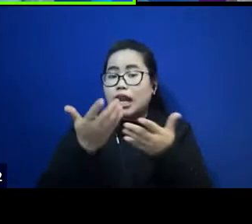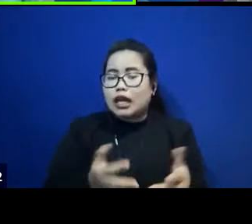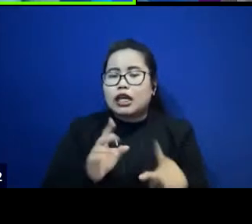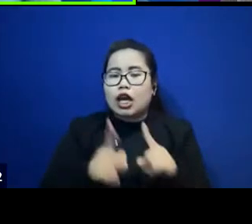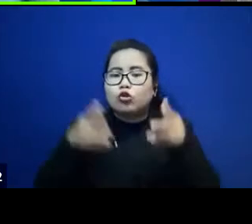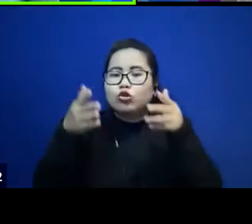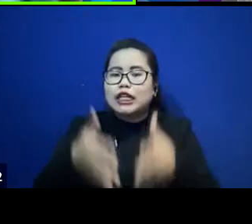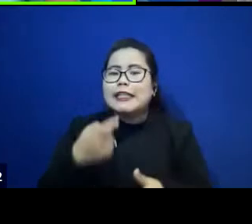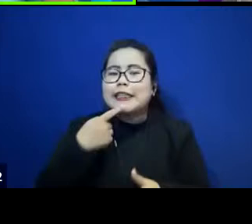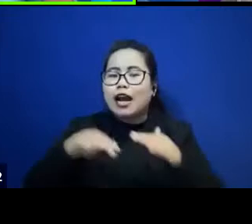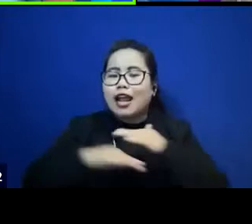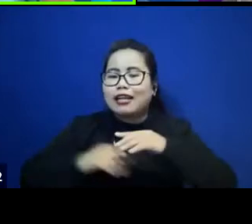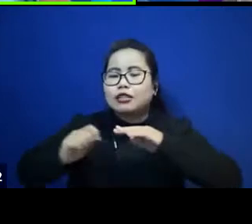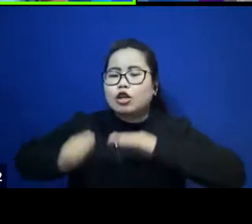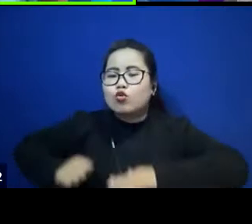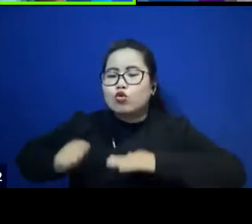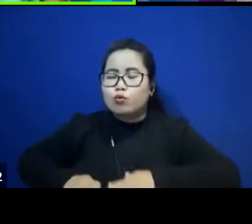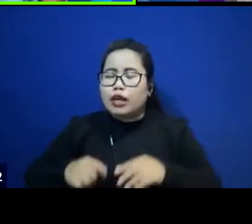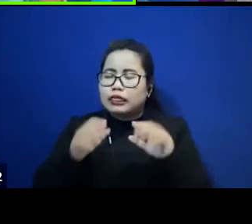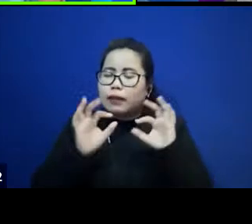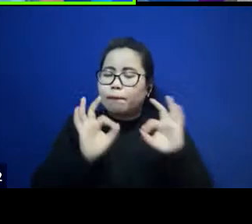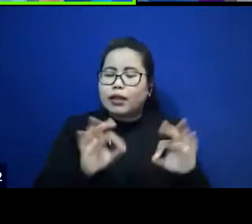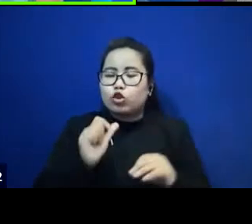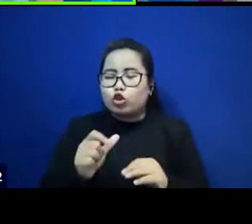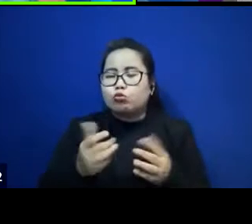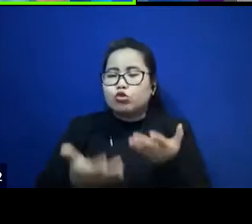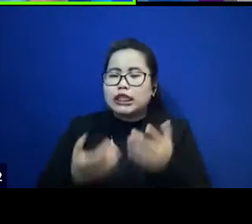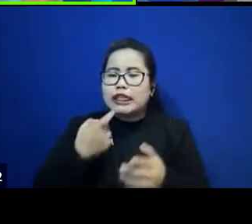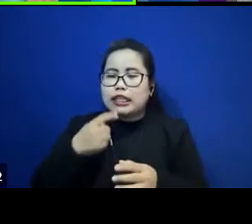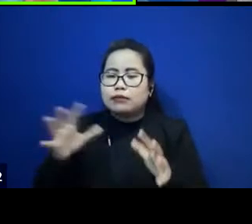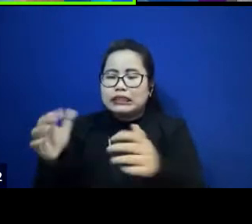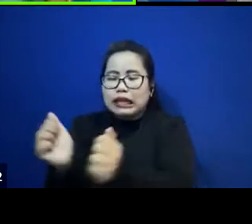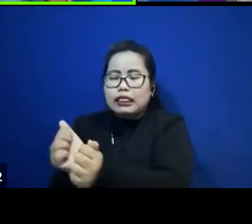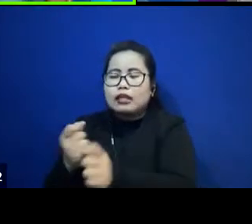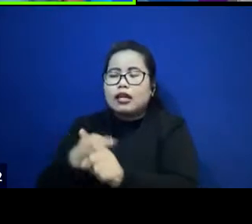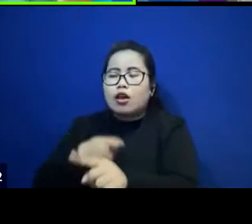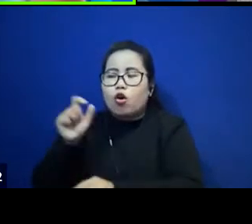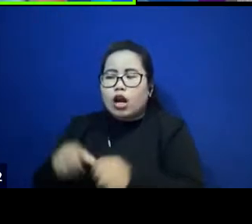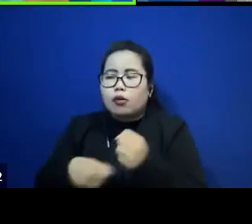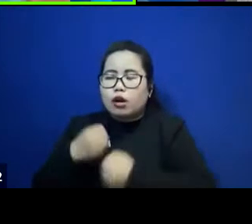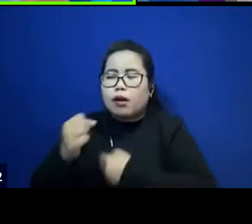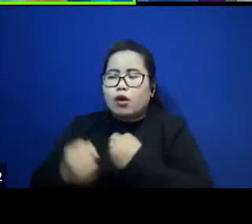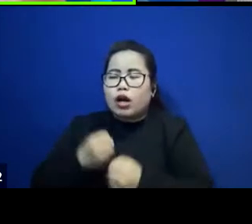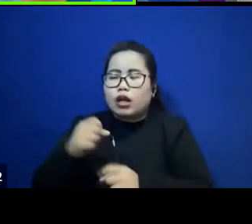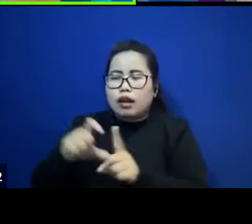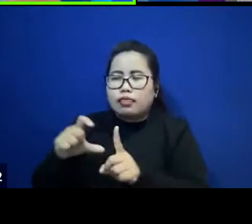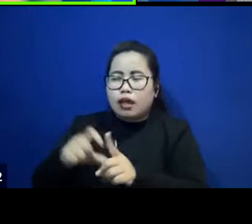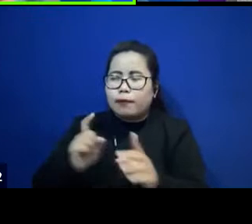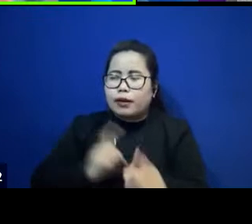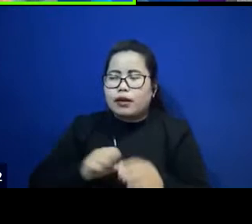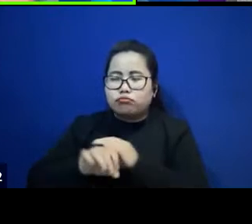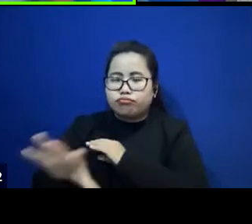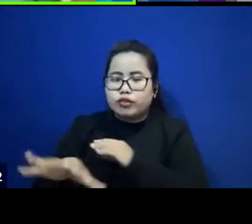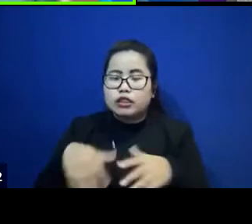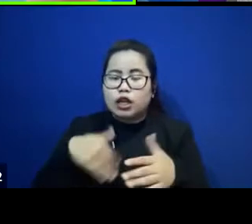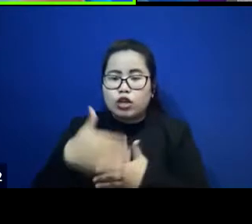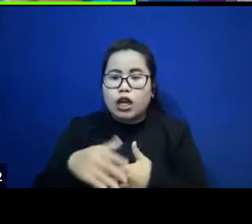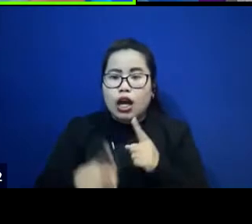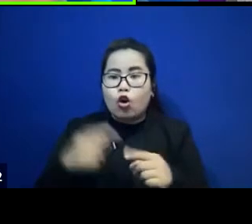Apa landasan hukum yang tepat untuk menjerat pelaku petasan data pribadi dan untuk kepentingan konsumen bagi